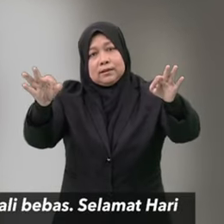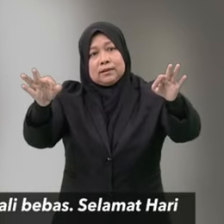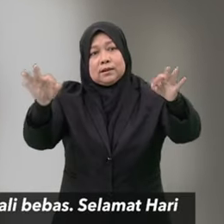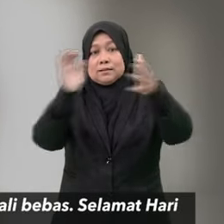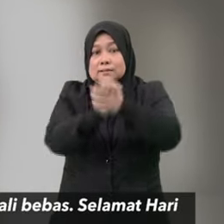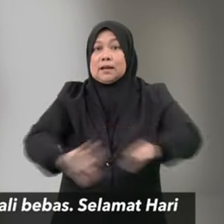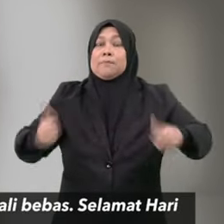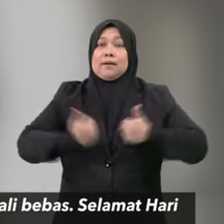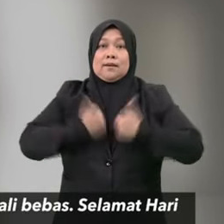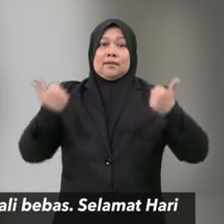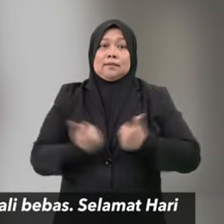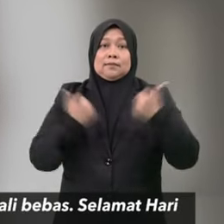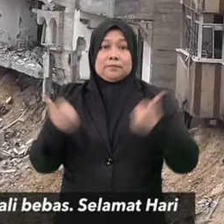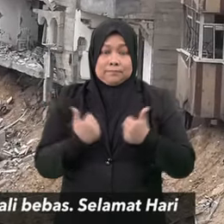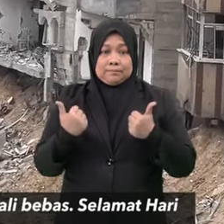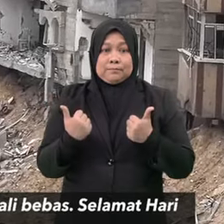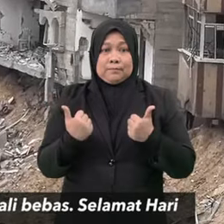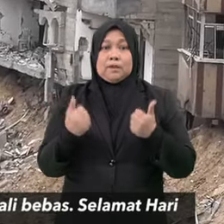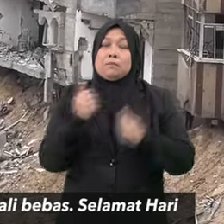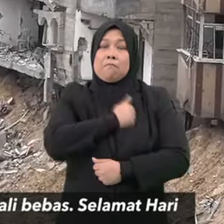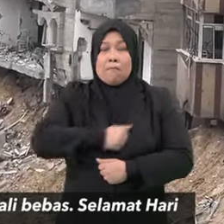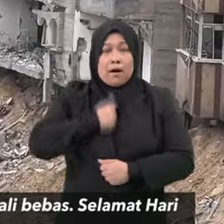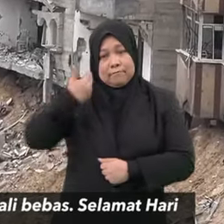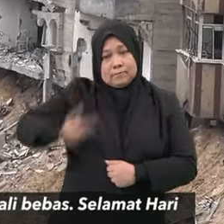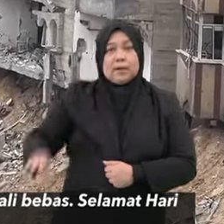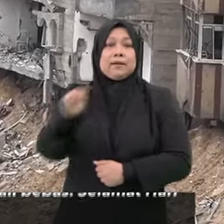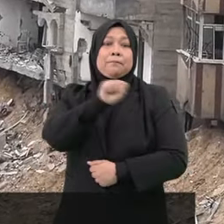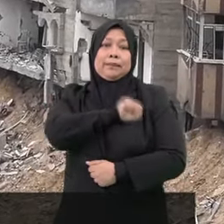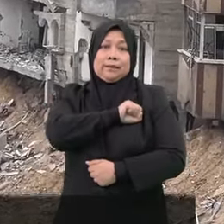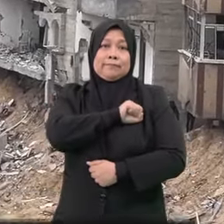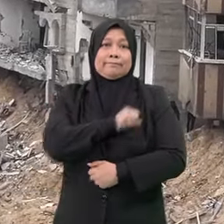Selamat Hari Raya Idul Fitri. Maaf Zahir Tan Batin.